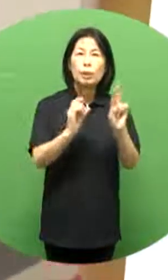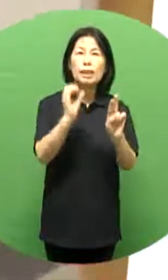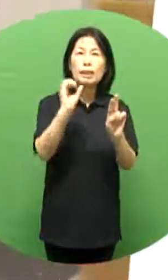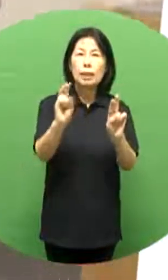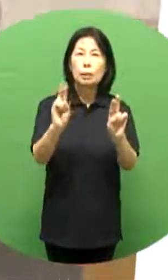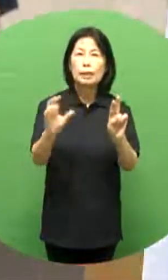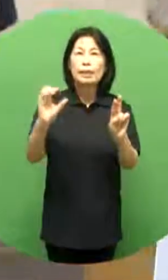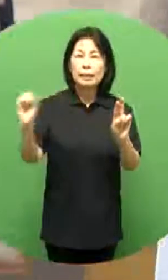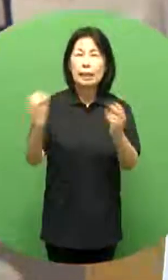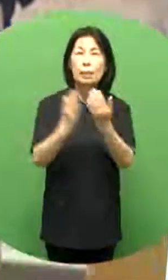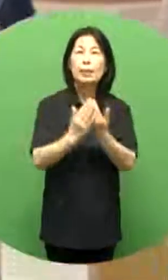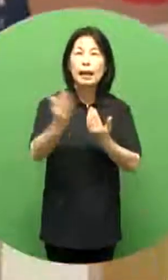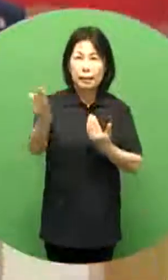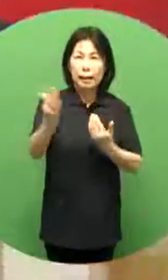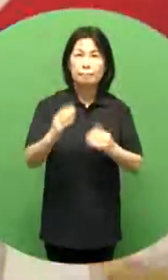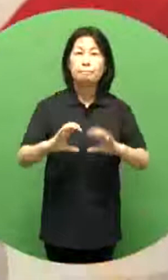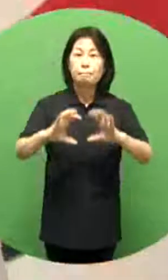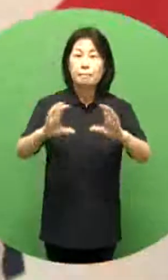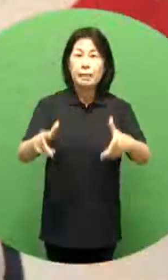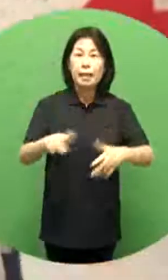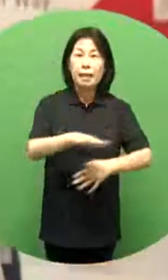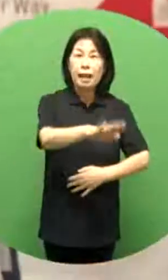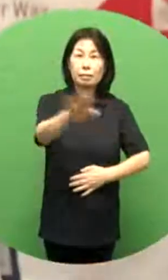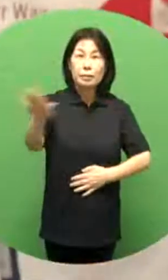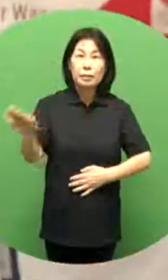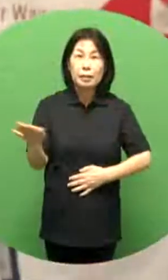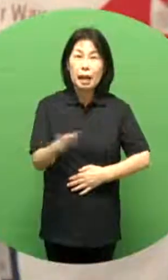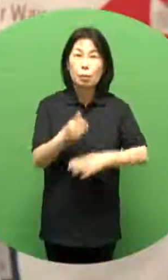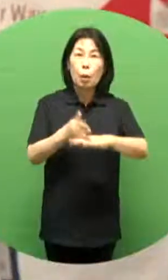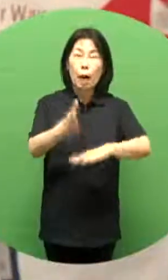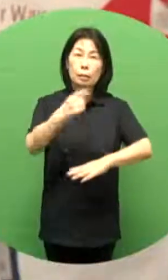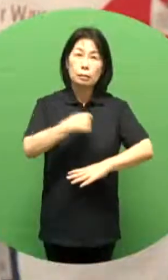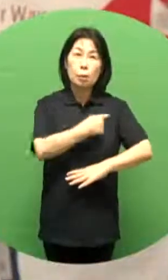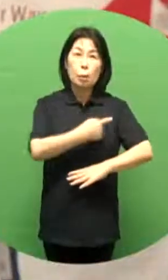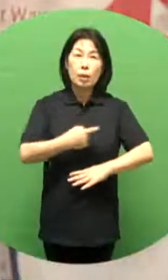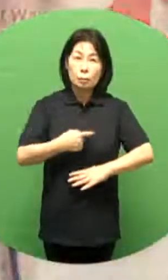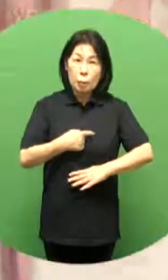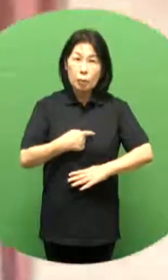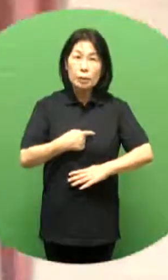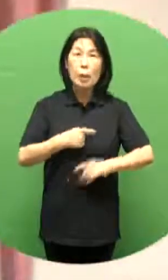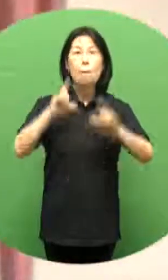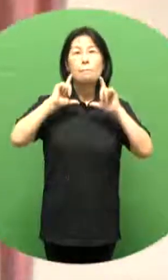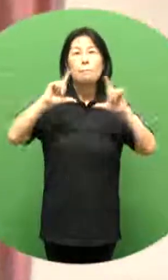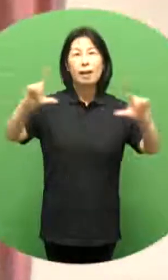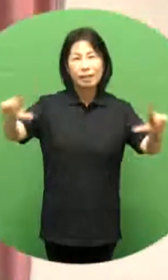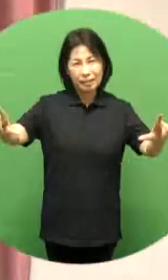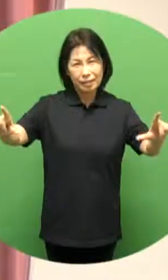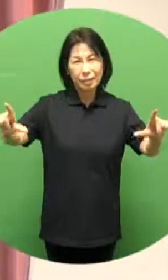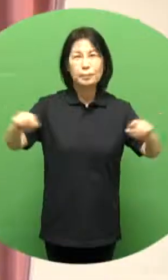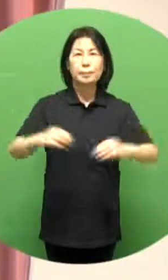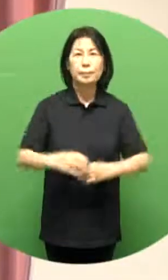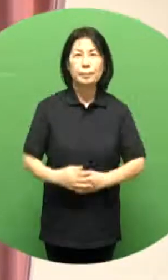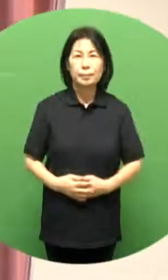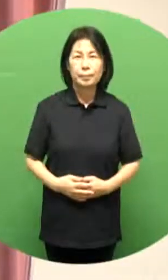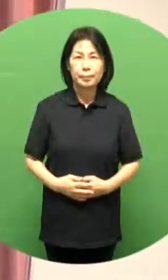東京2020大会に向けて復興支援への感謝を世界に届けましょう。